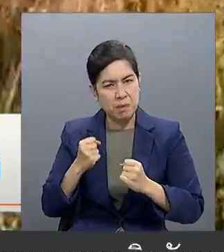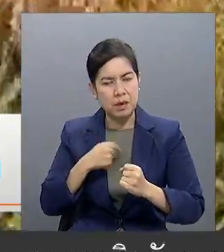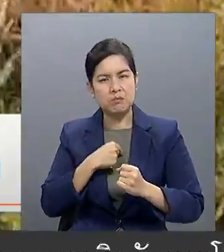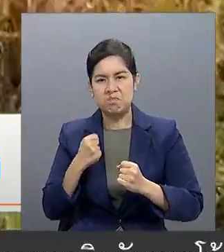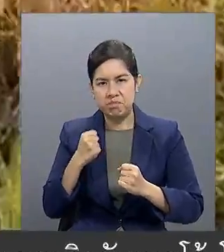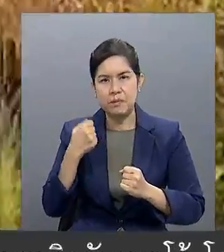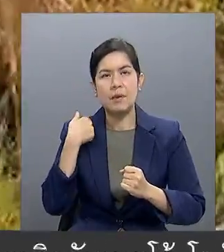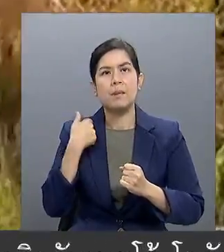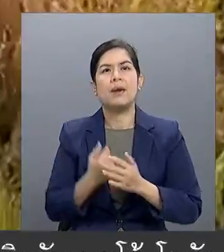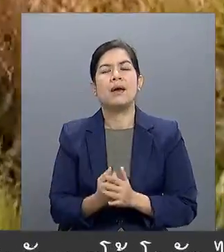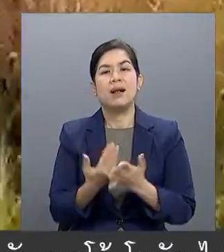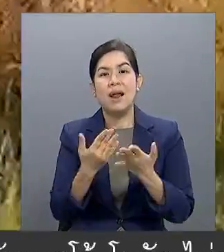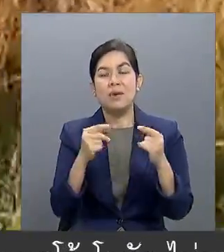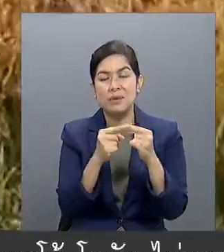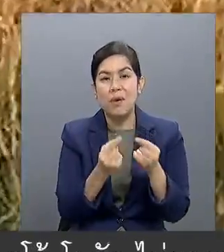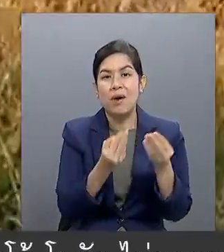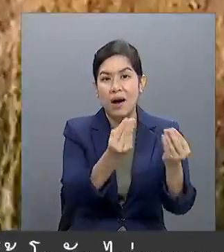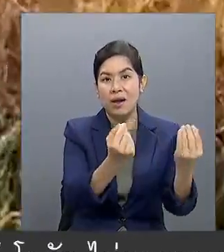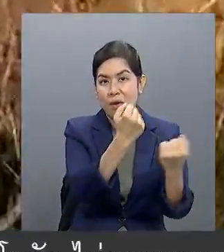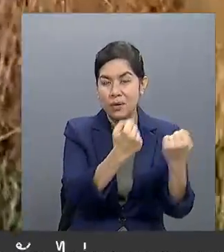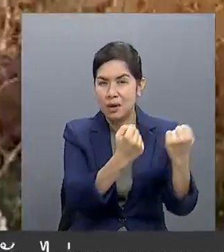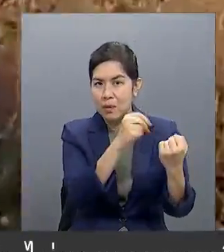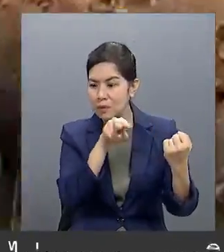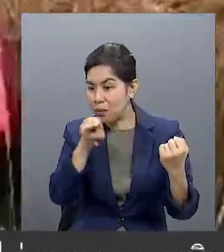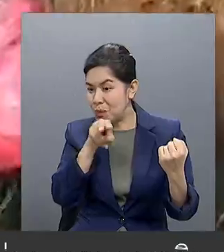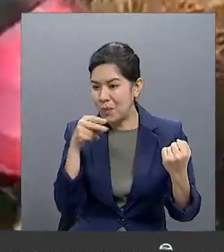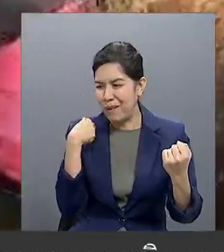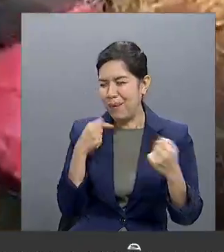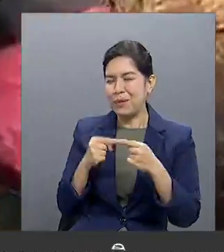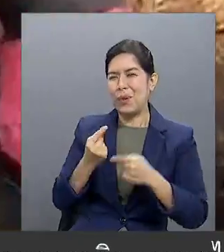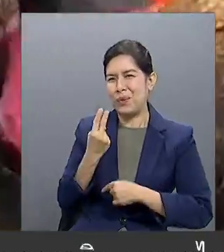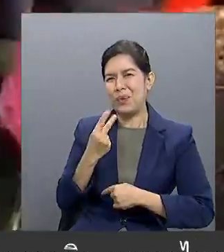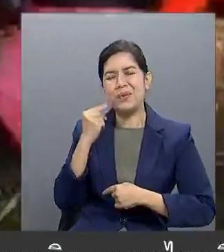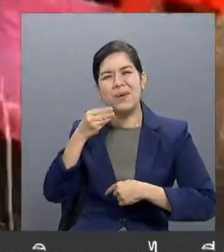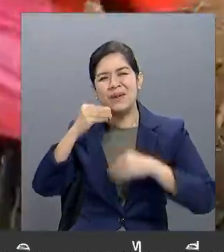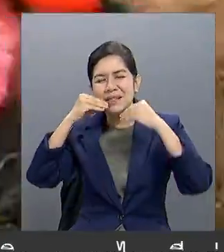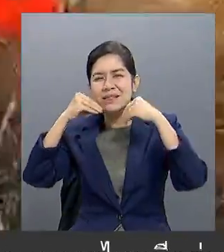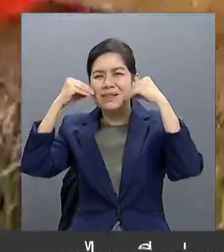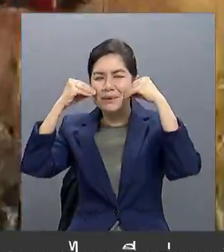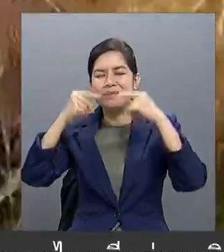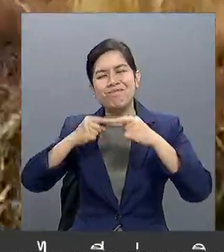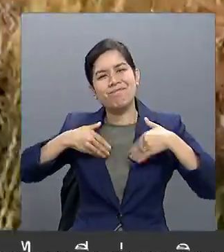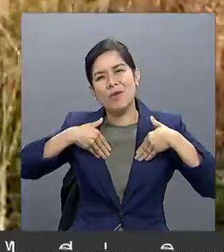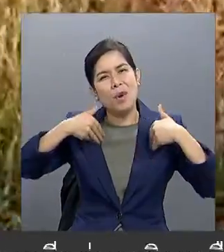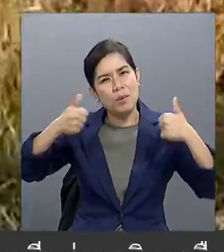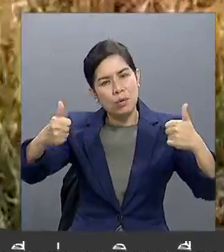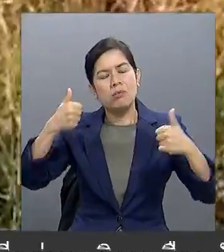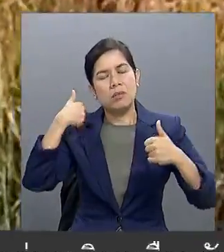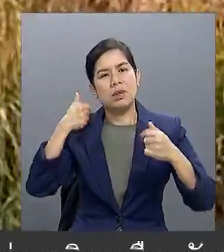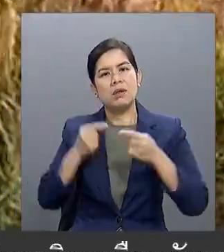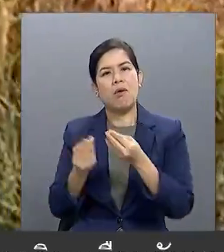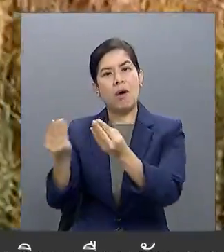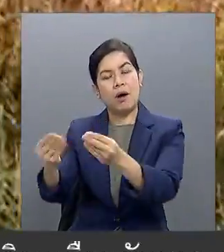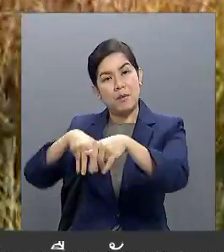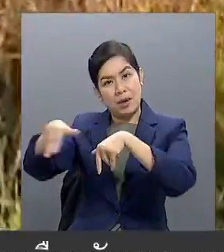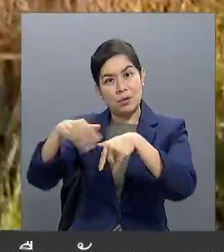สนานไม่เครียดอีกทั้งการแต่งชุดเงาะป่าเกี่ยวข้าวยังสร้างความสุขให้กับตัวเองด้วยนะแล้วก็สร้างความสุขให้กับชาวบ้านที่พบเห็นด้วยค่ะ